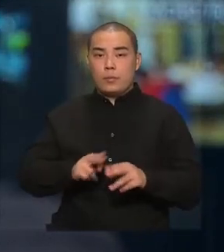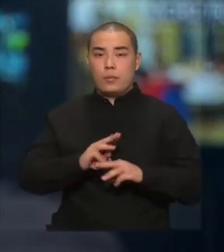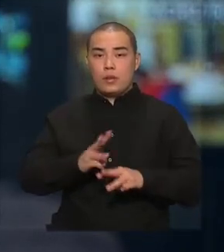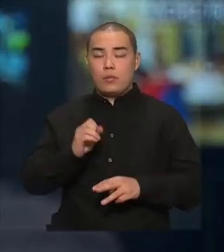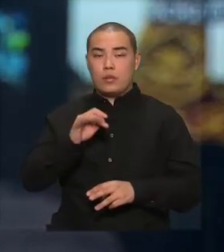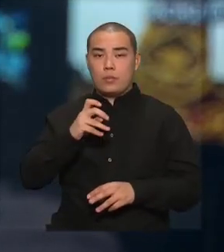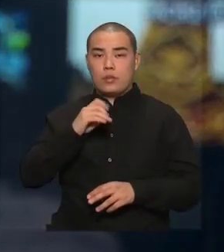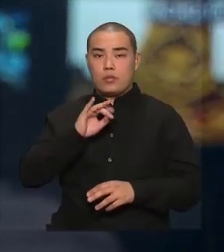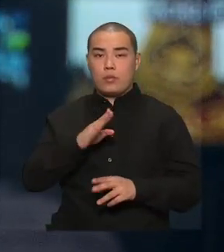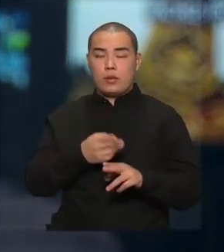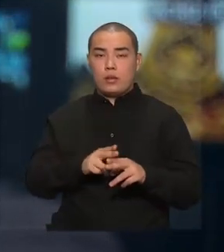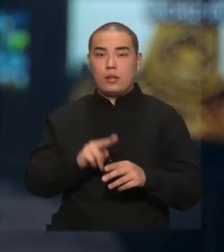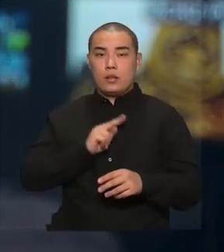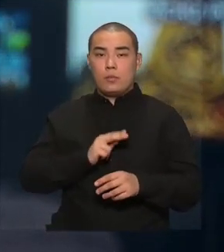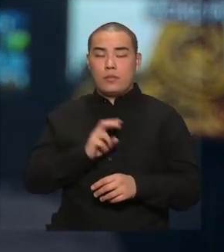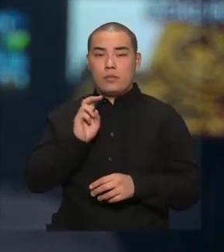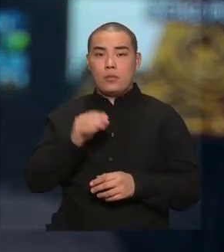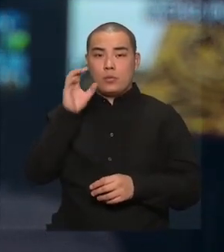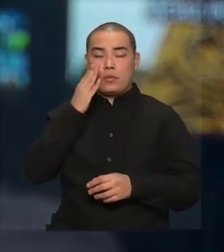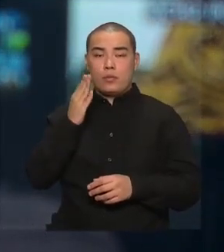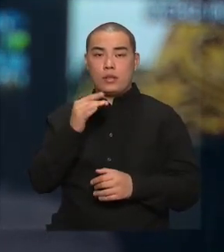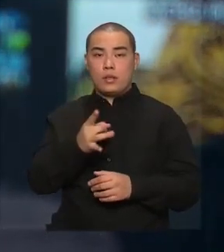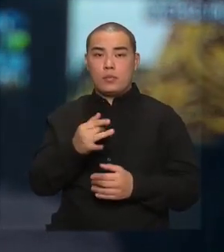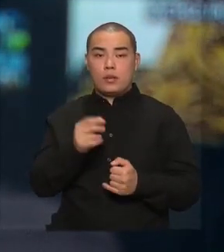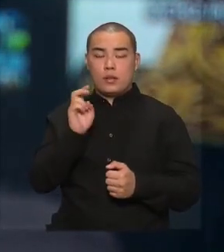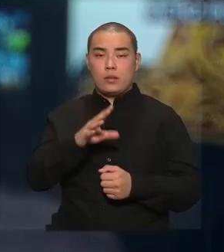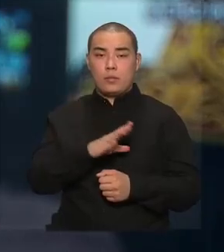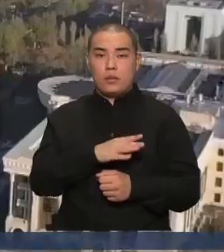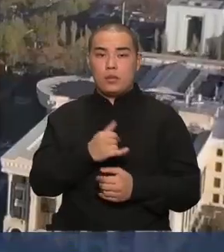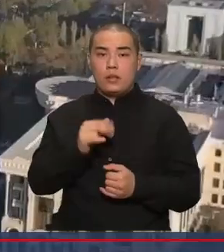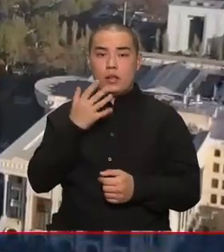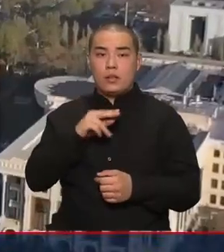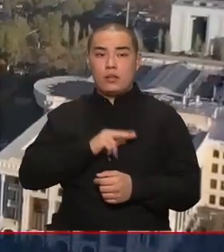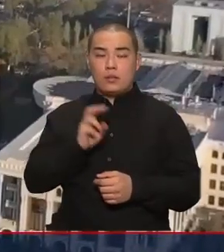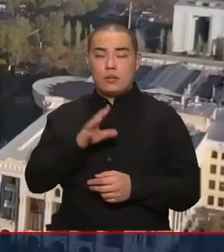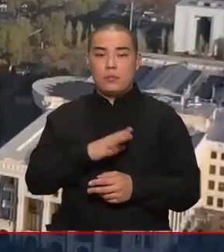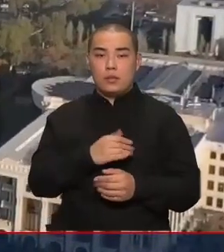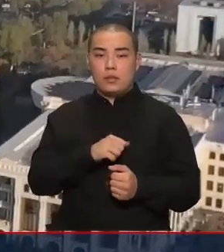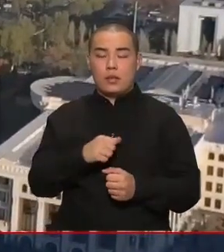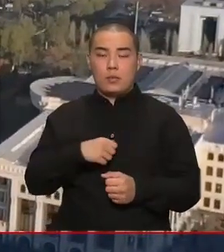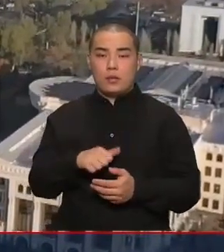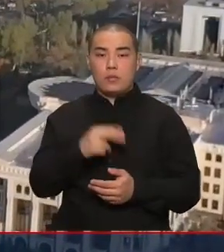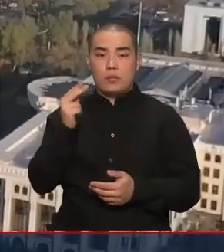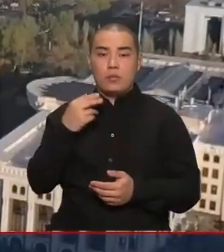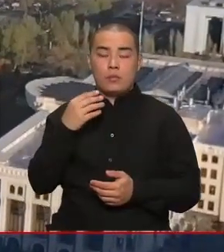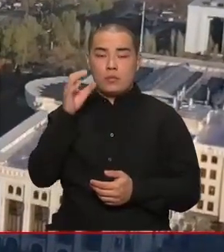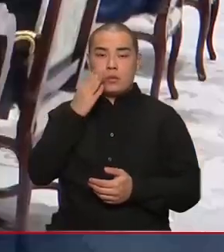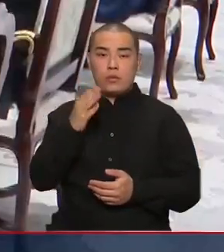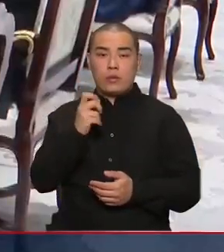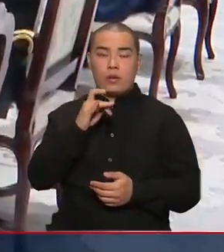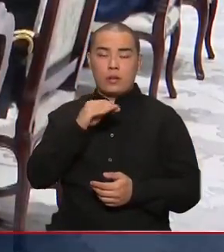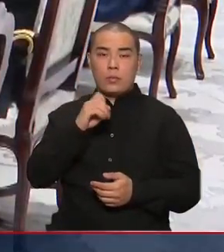Премьер-министр Олжас Бектенов жұмыс сапармен Өзбекстан республикасына барды. Сапар барысында үкімет басшысы Өзбекстан президенті